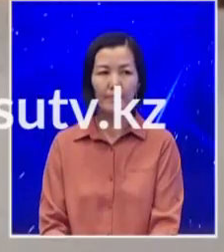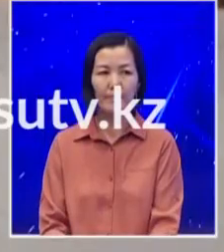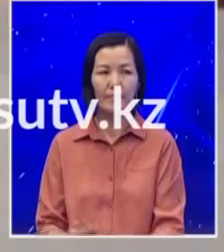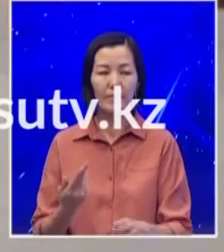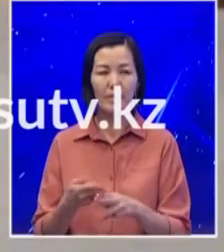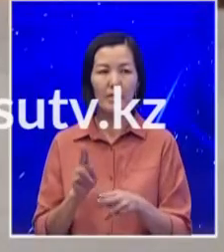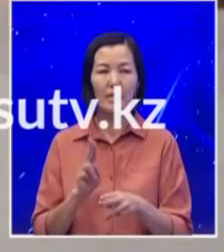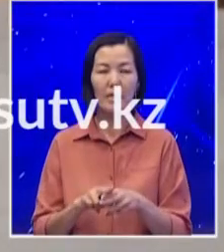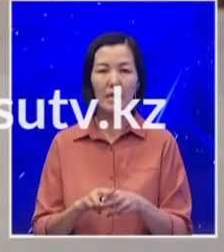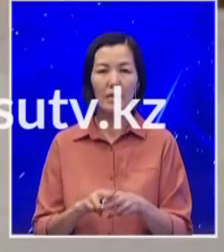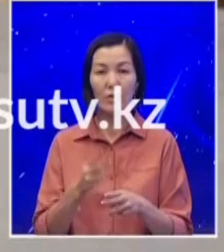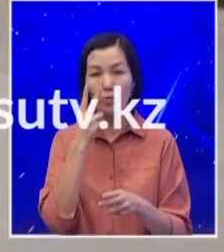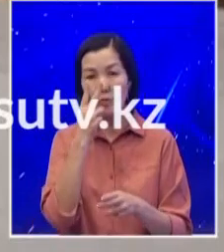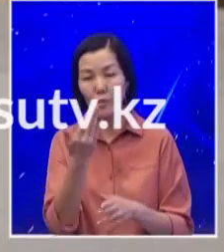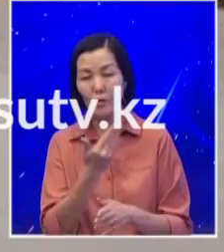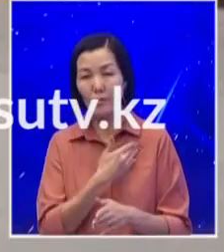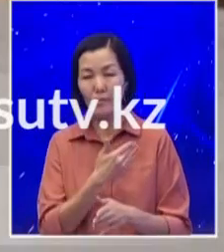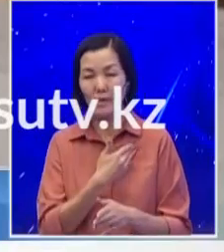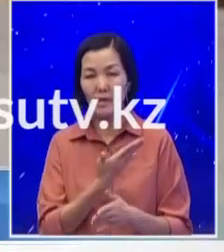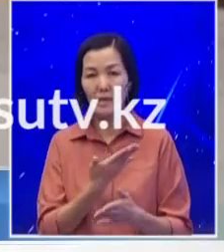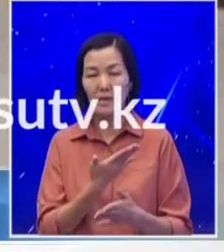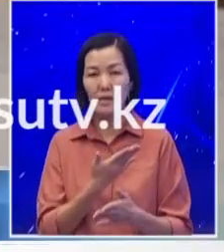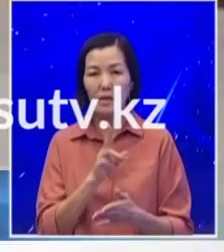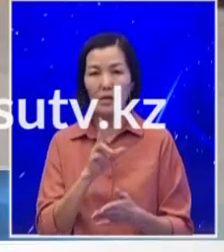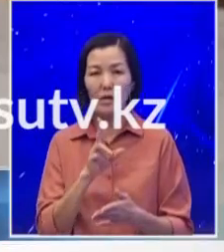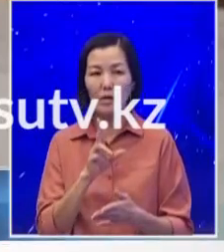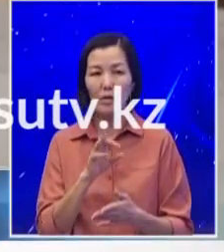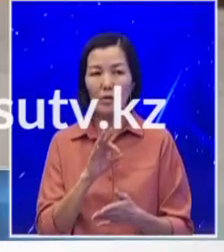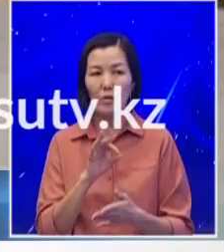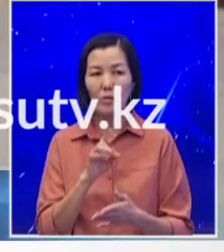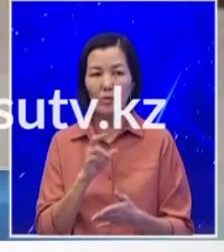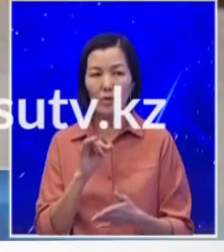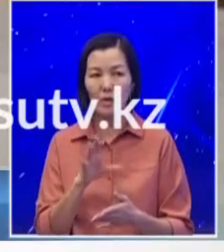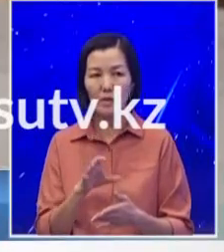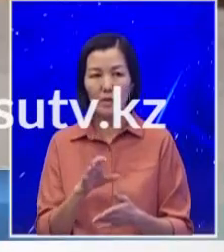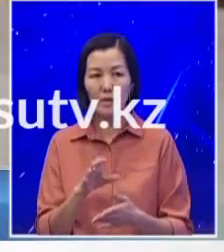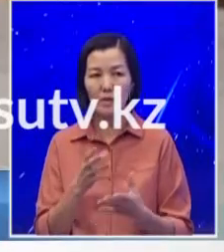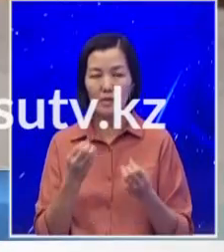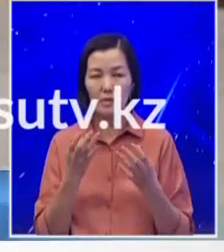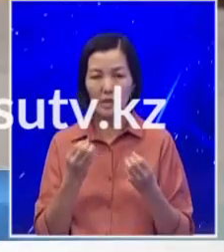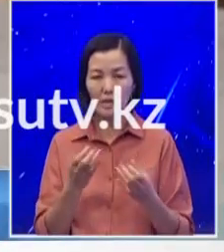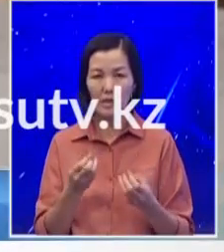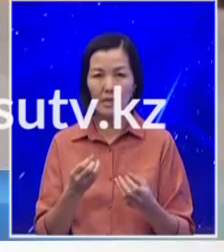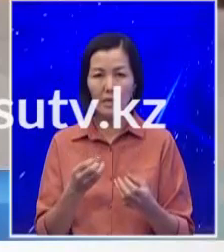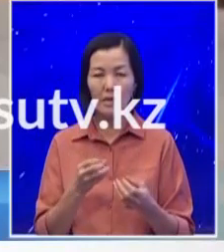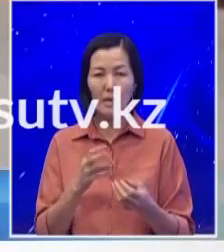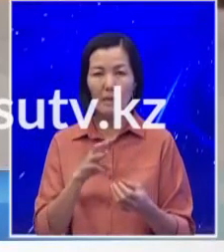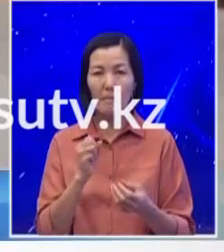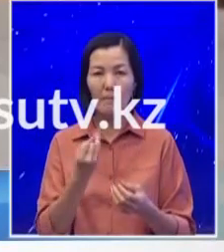Ең басты көрін келгені мен қорғасын, фламинго еді, қоқиғаздар көрінгеді. Және осы майдың